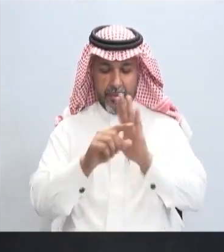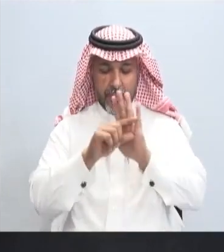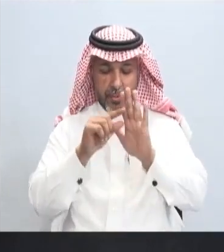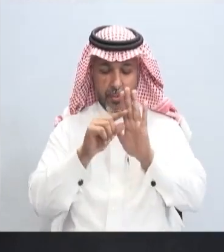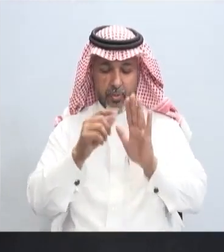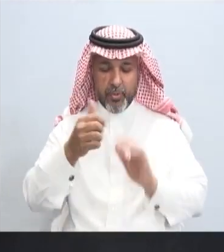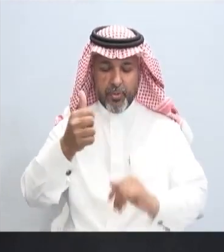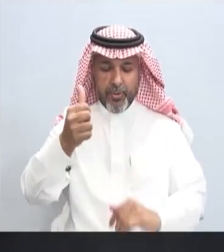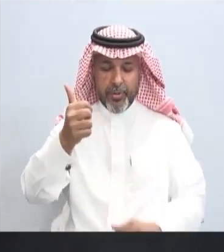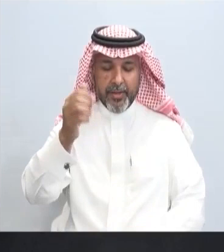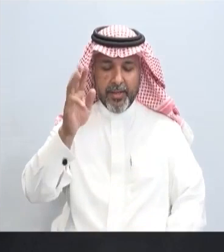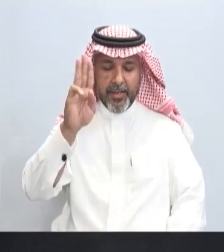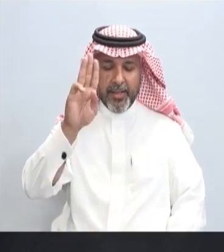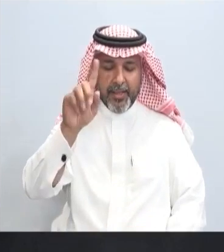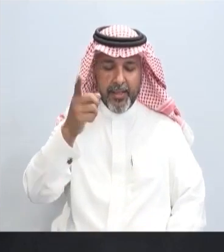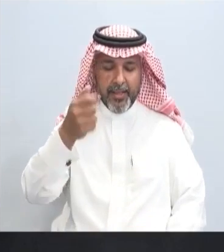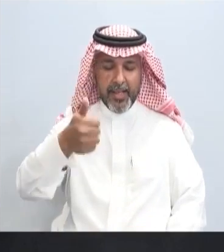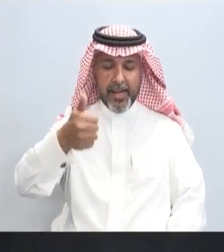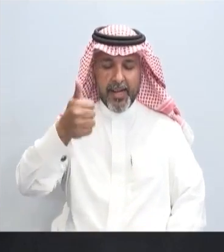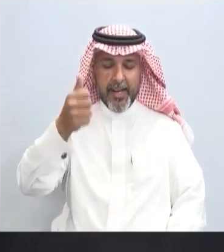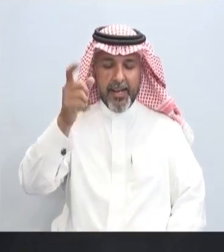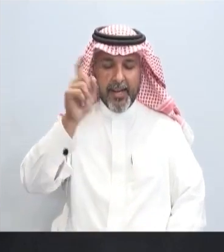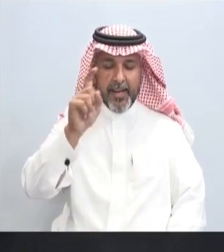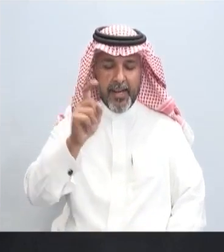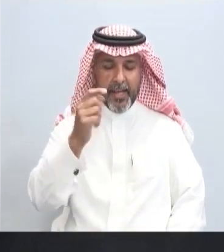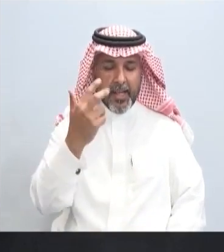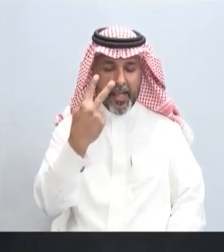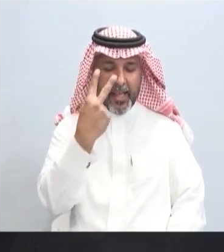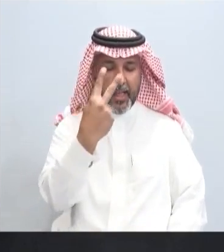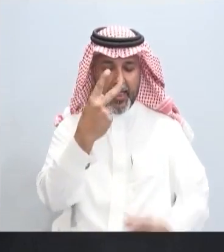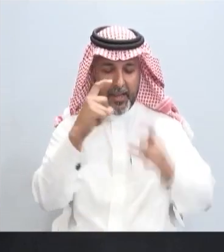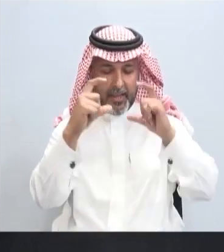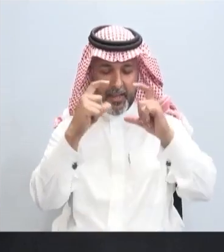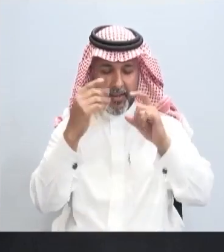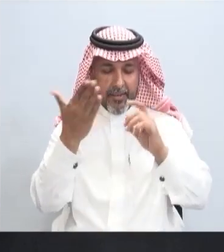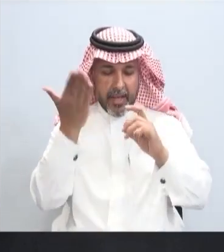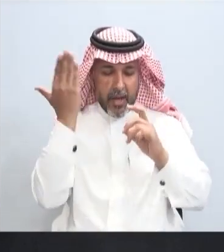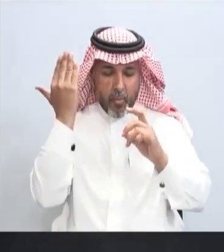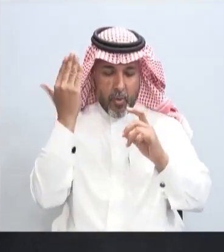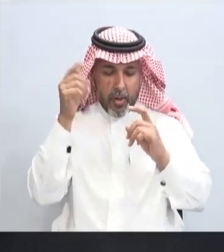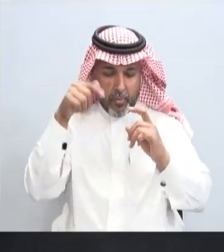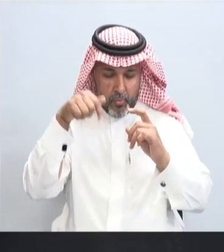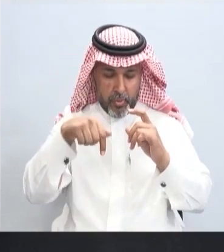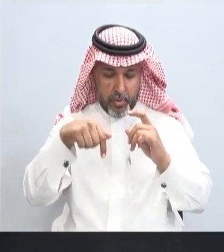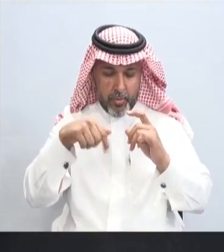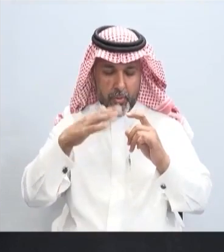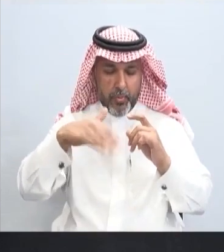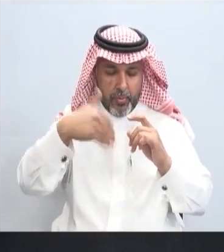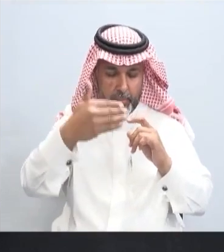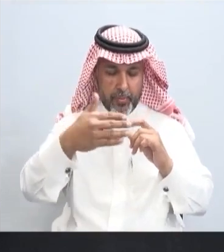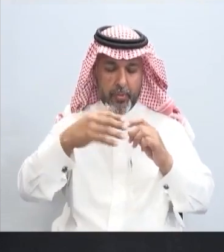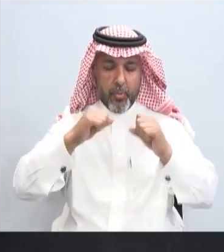احتمالات الحوادث المركبه راح نغطي فيها الدرسين الرابع والخامس من دروس الفصل السابع